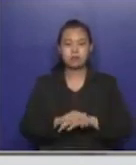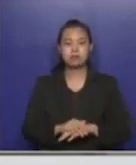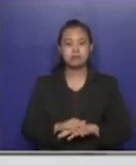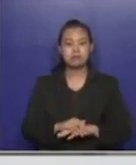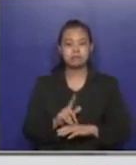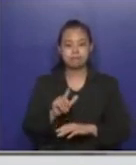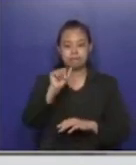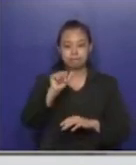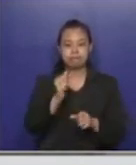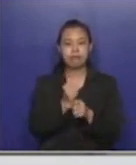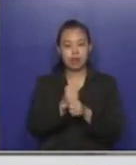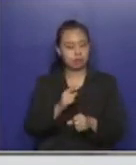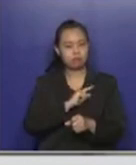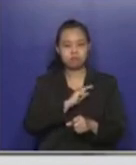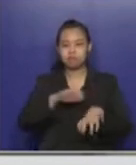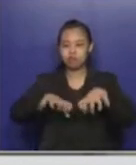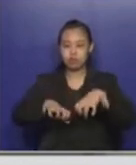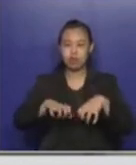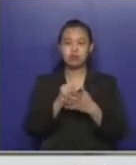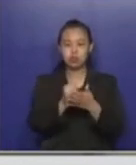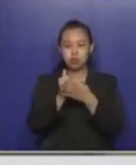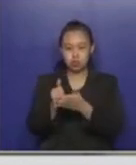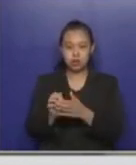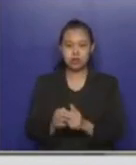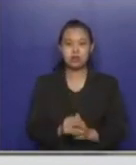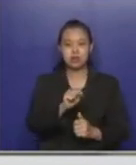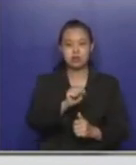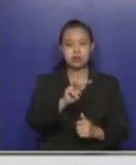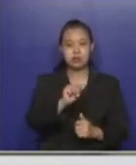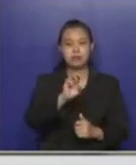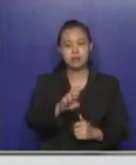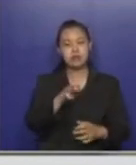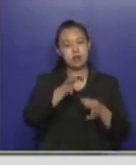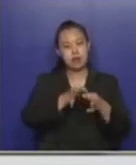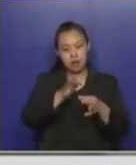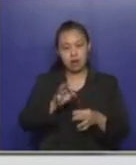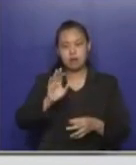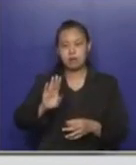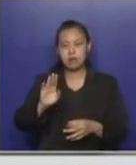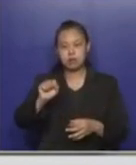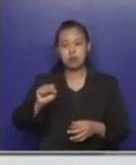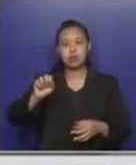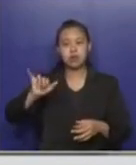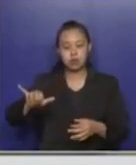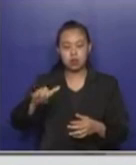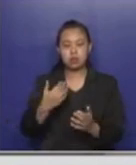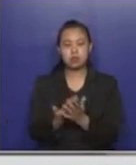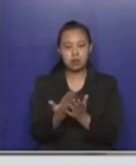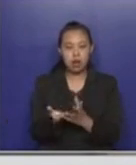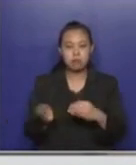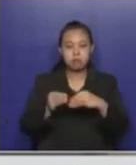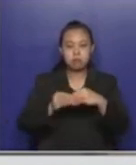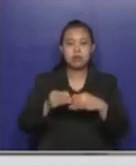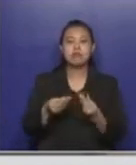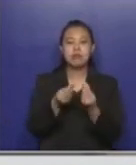คะดิฉันเห็นว่าทั้ง SME Bank และบสย.จะต้องได้รับการจัดสรรงบประมาณให้มากกว่านี้เพื่อเ